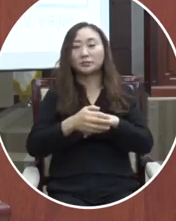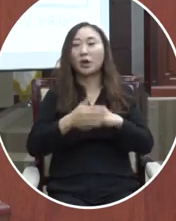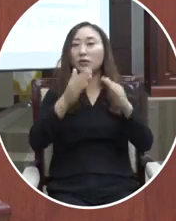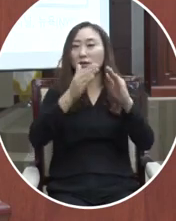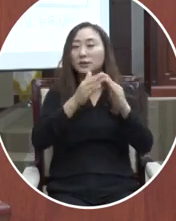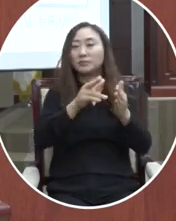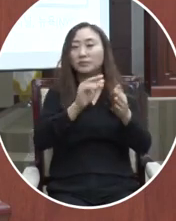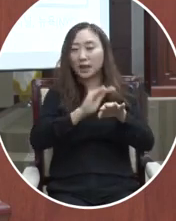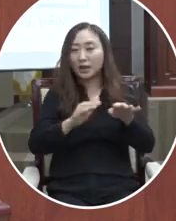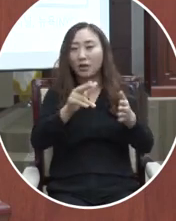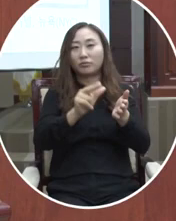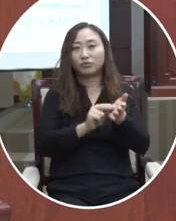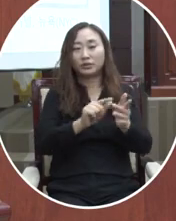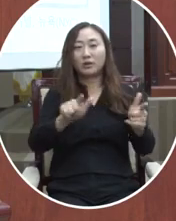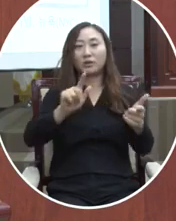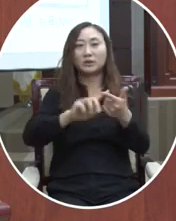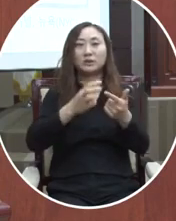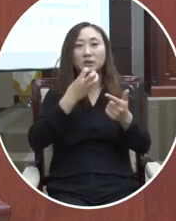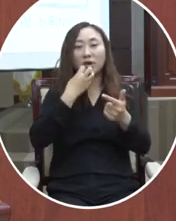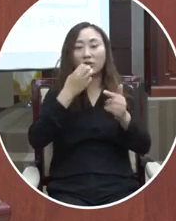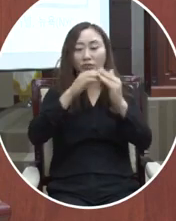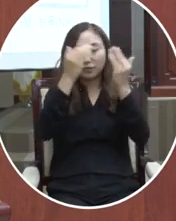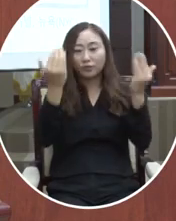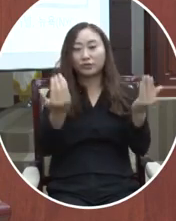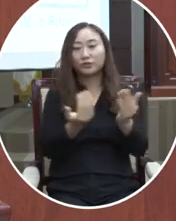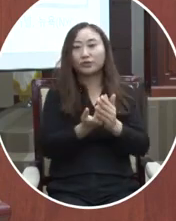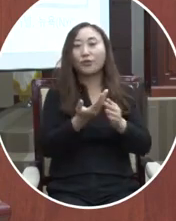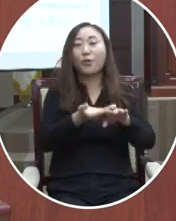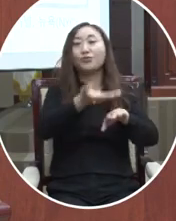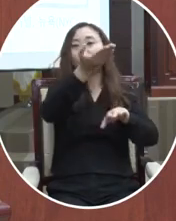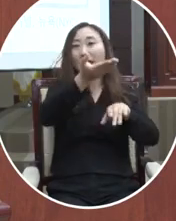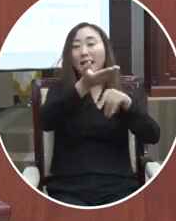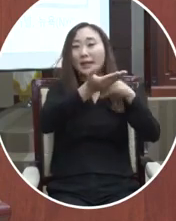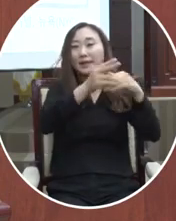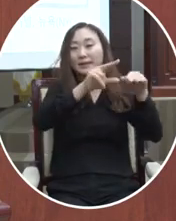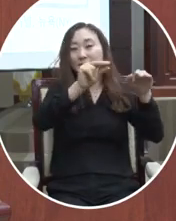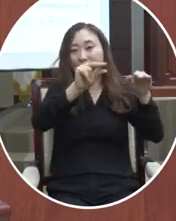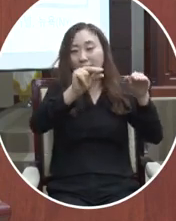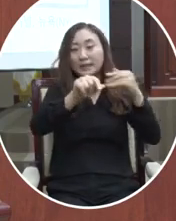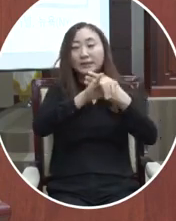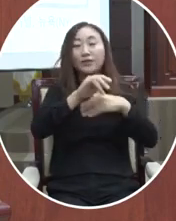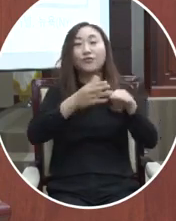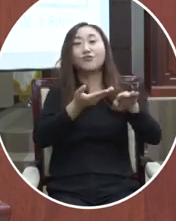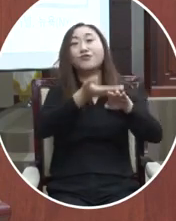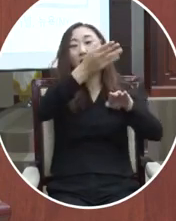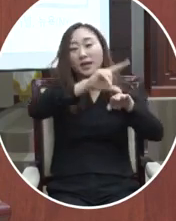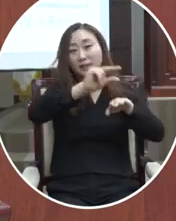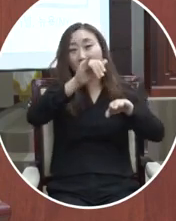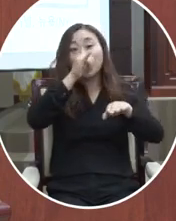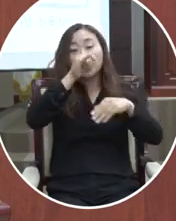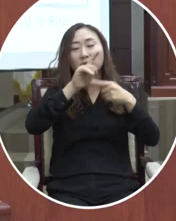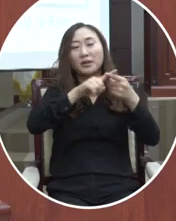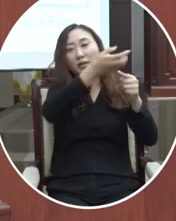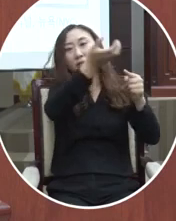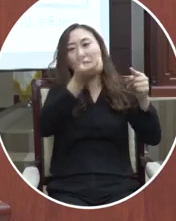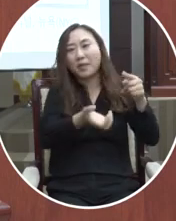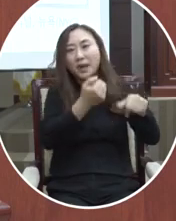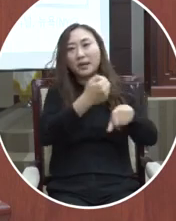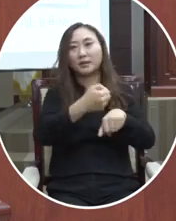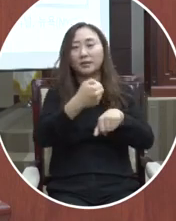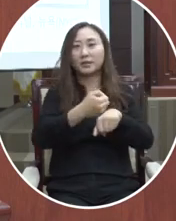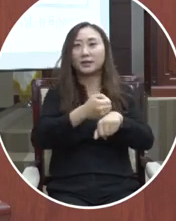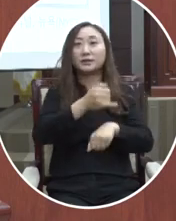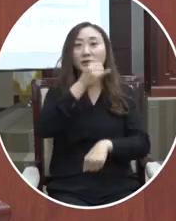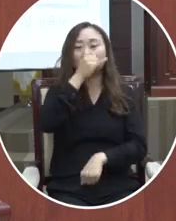악화 문제를 해결하기 위해 서울 전역 지상철도에 대한 단계적 재화 검토를 명시하고 있습니다.